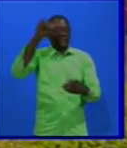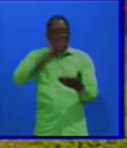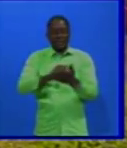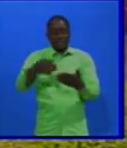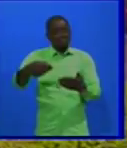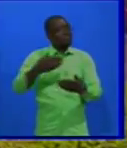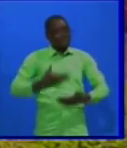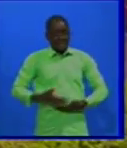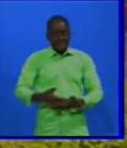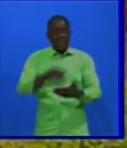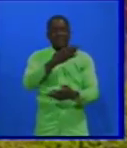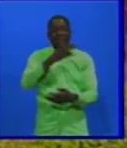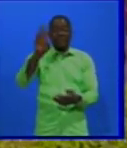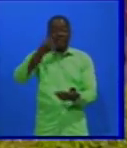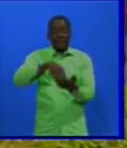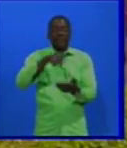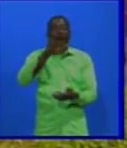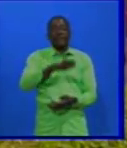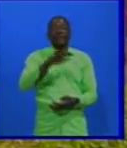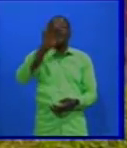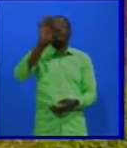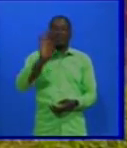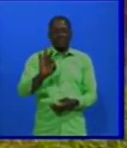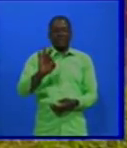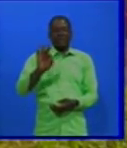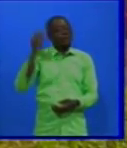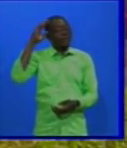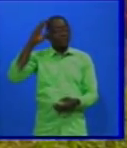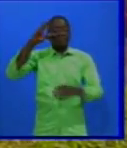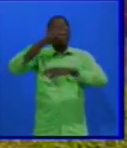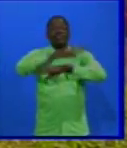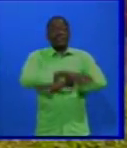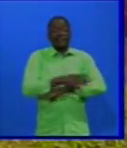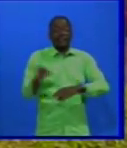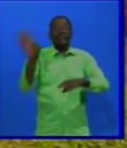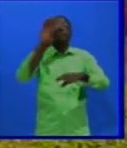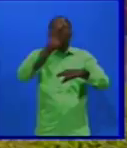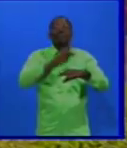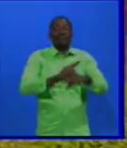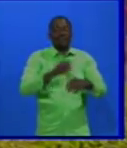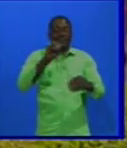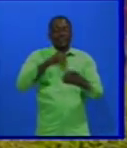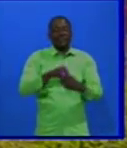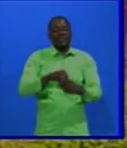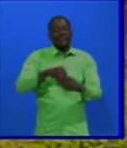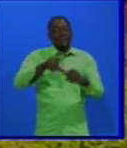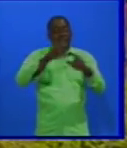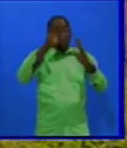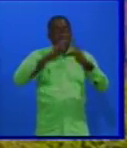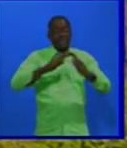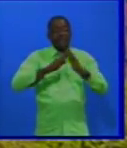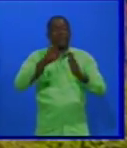en 1959 et la première table de radiographie a été disponibilisée à l'actuel site de la Maison du Peuple